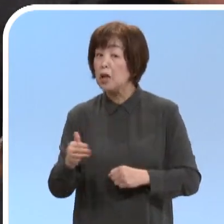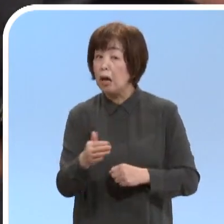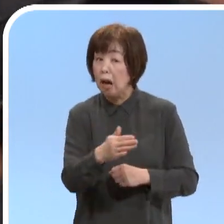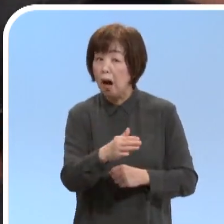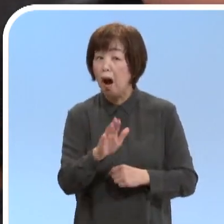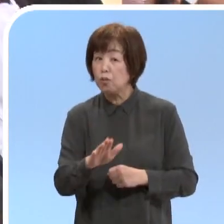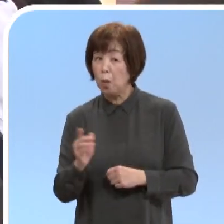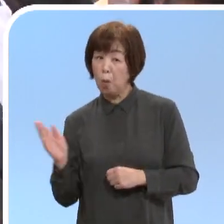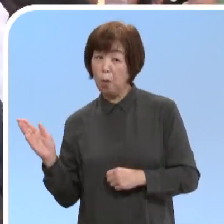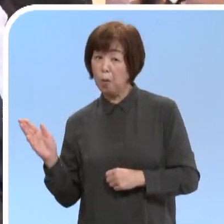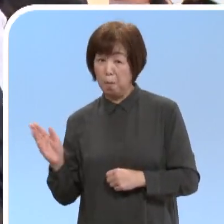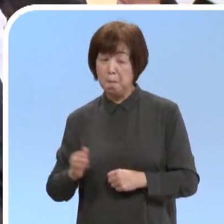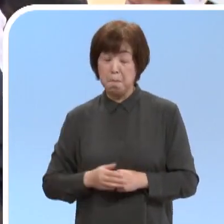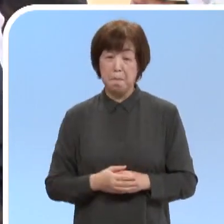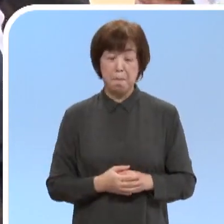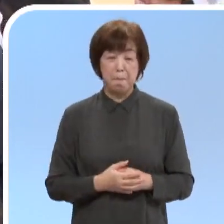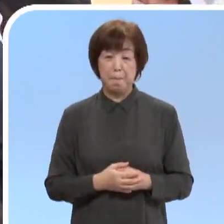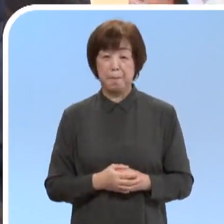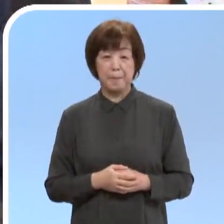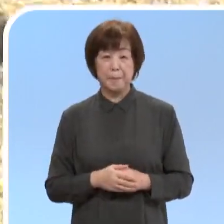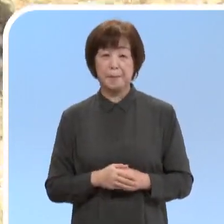黒いのれ